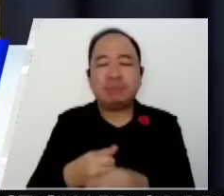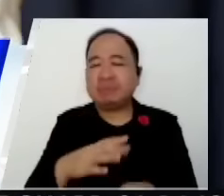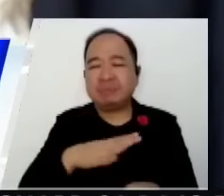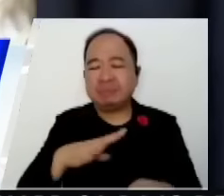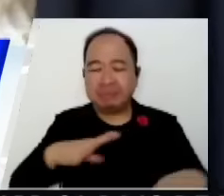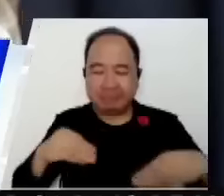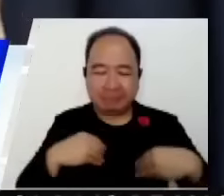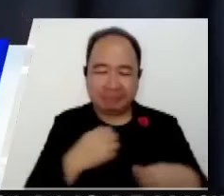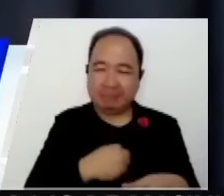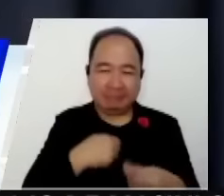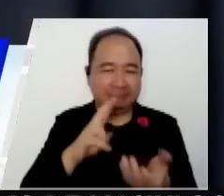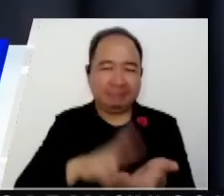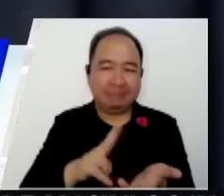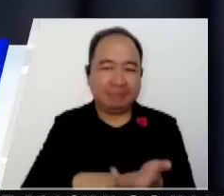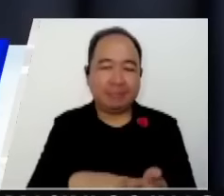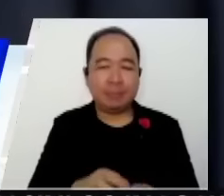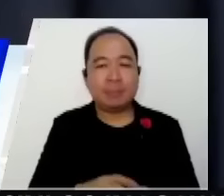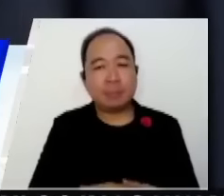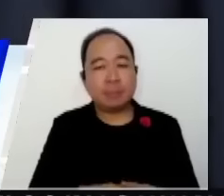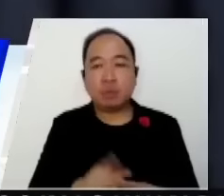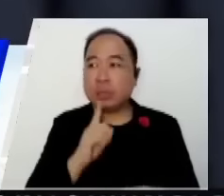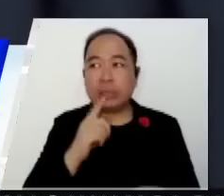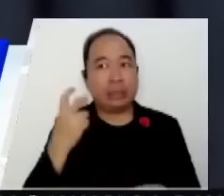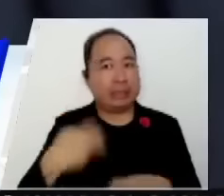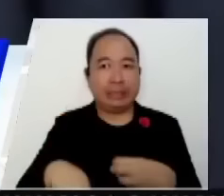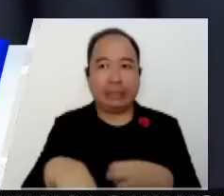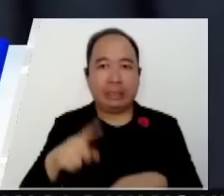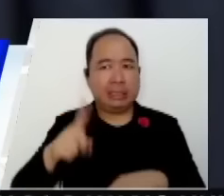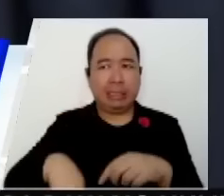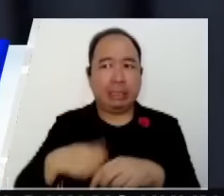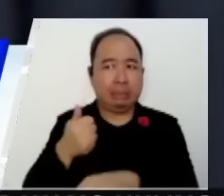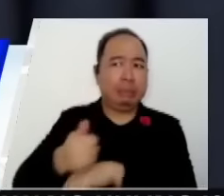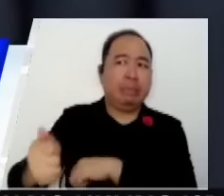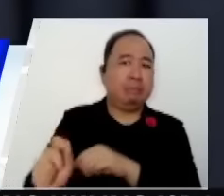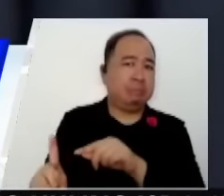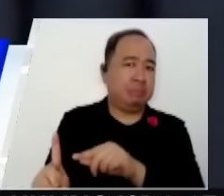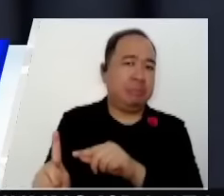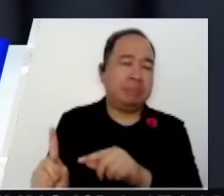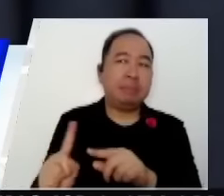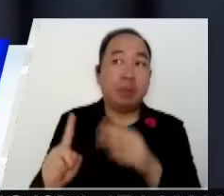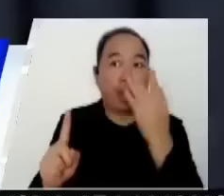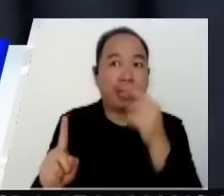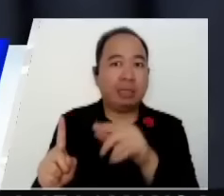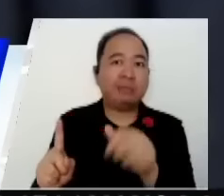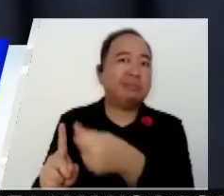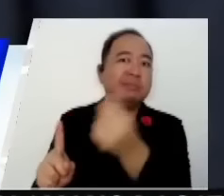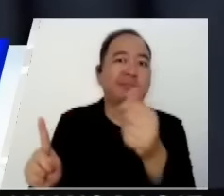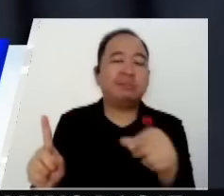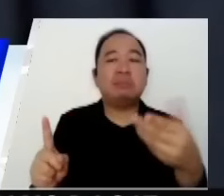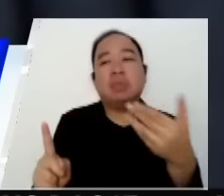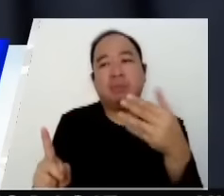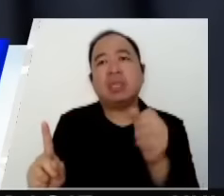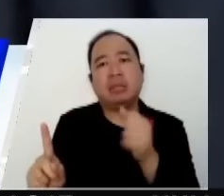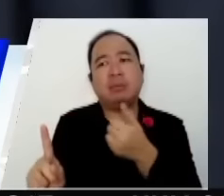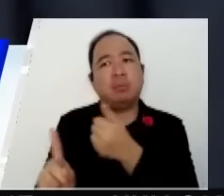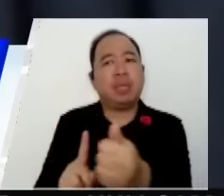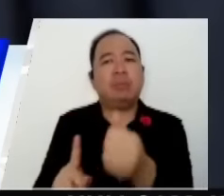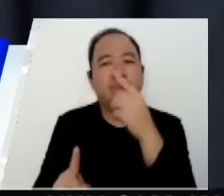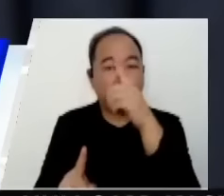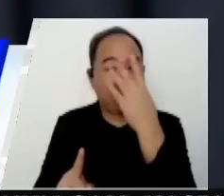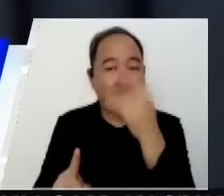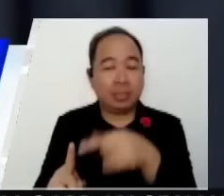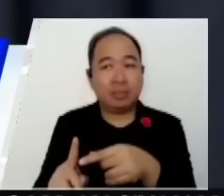tayong, mahirap din sisihin mo sila. Pero, kung tutuusin, pwede talaga sisihin. Bakit ba? Porque order,